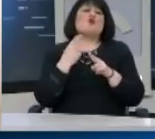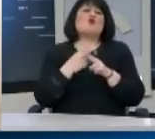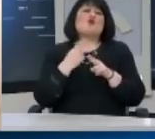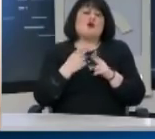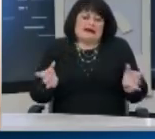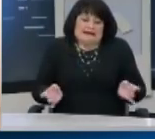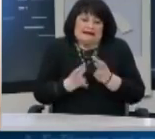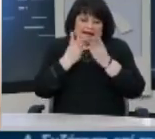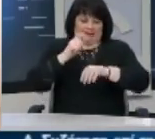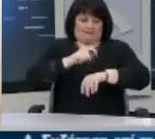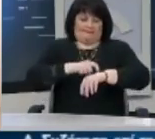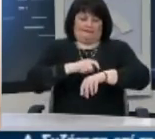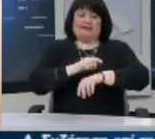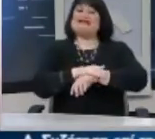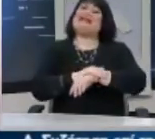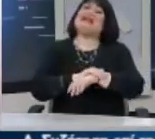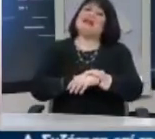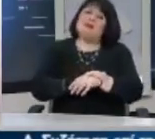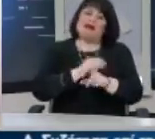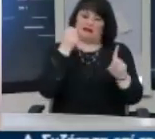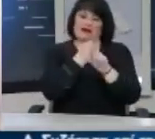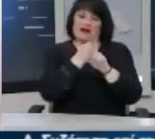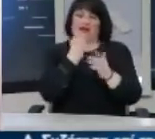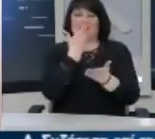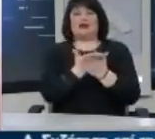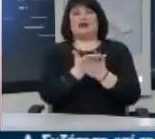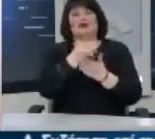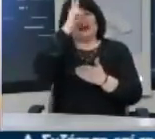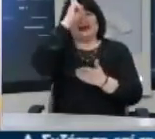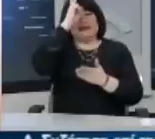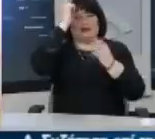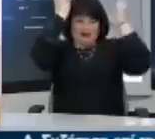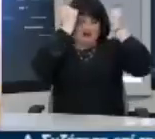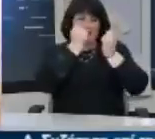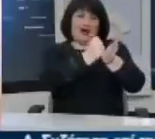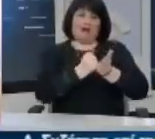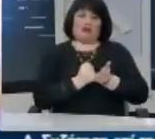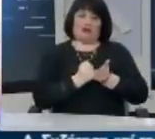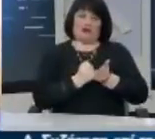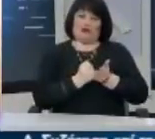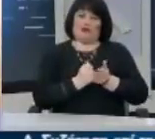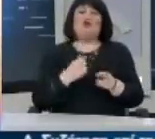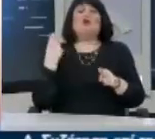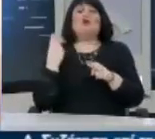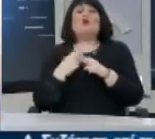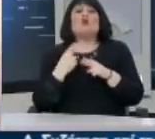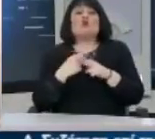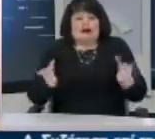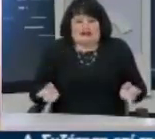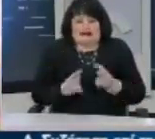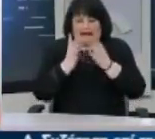συγκυρία για τη διεκδίκηση των γερμανικών αποζημιώσεων μία εξαιρετική